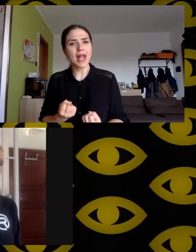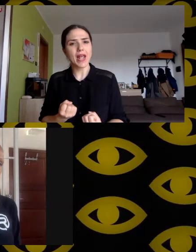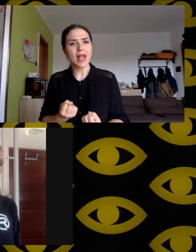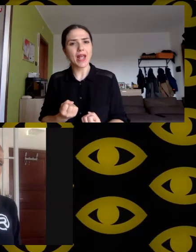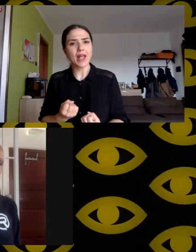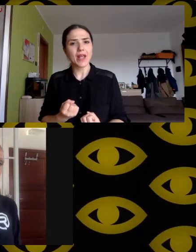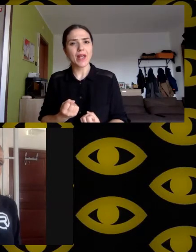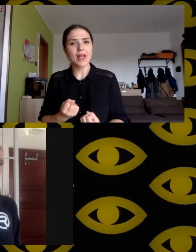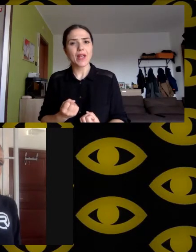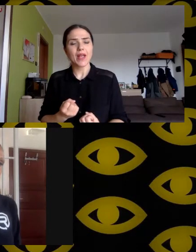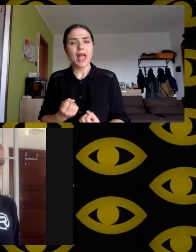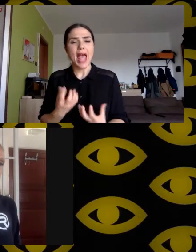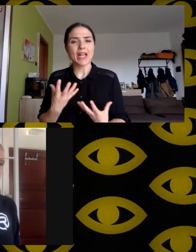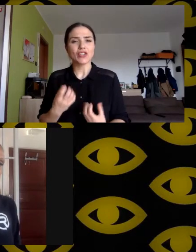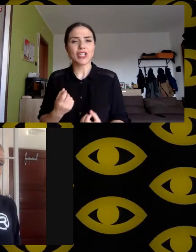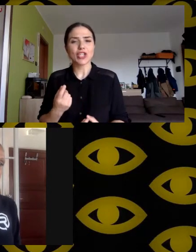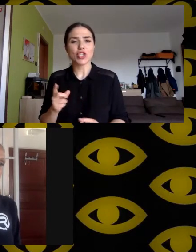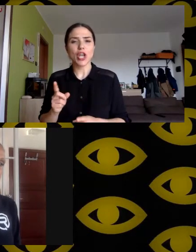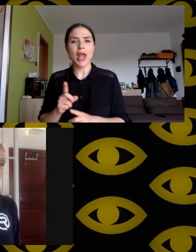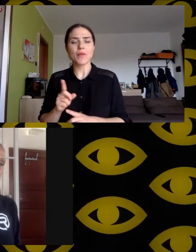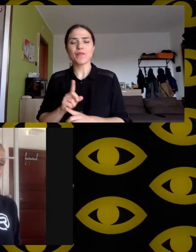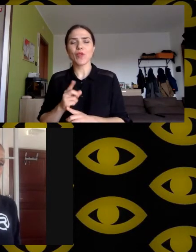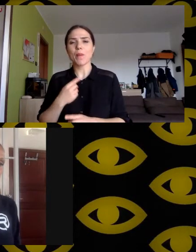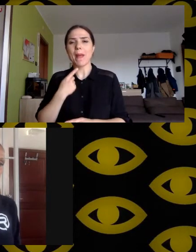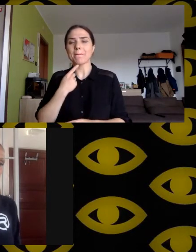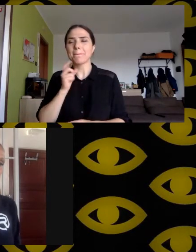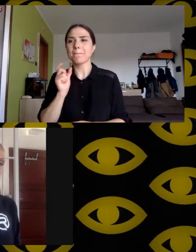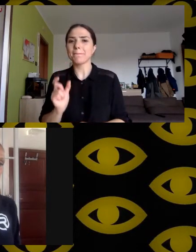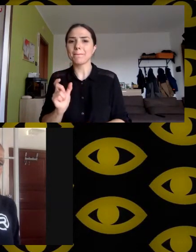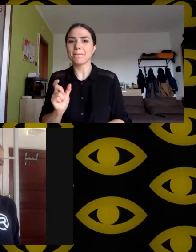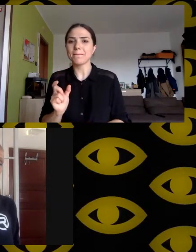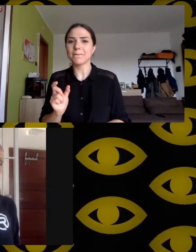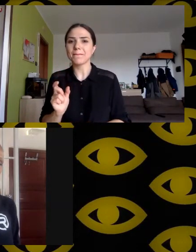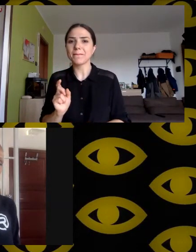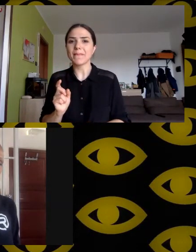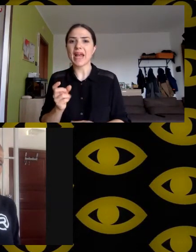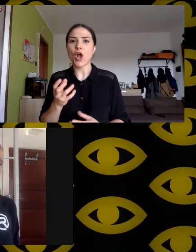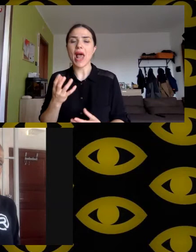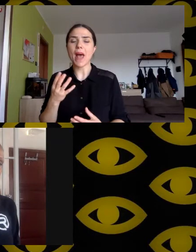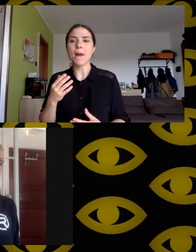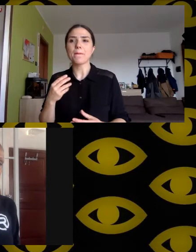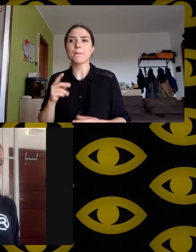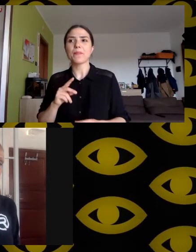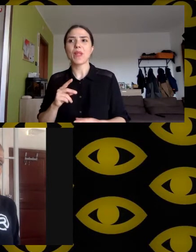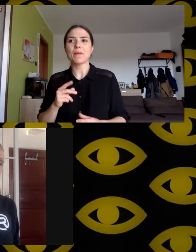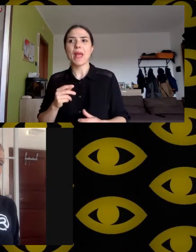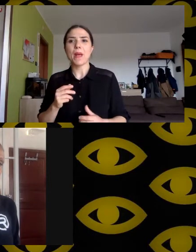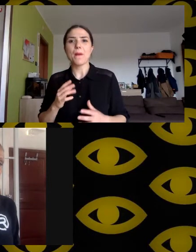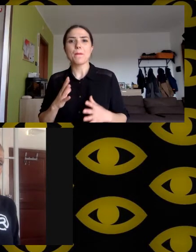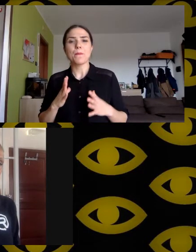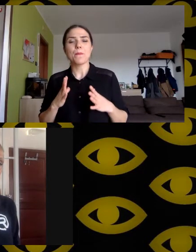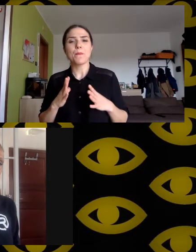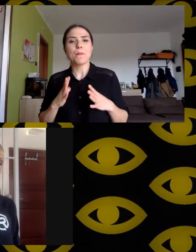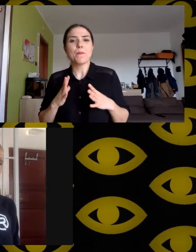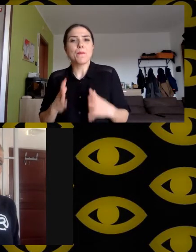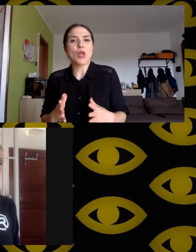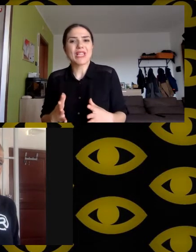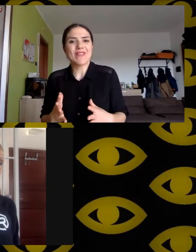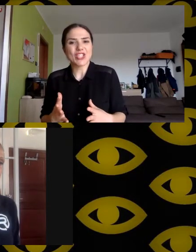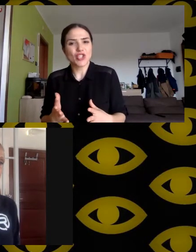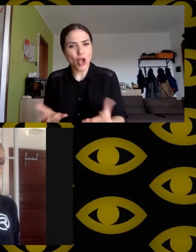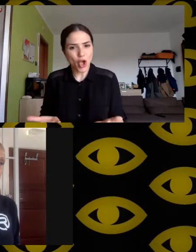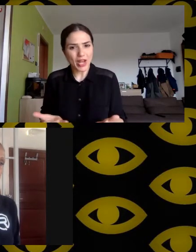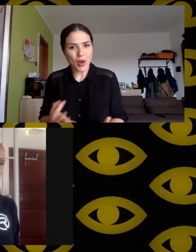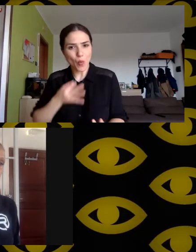motivazionario? Ma guarda, l'accettazione no, nel motivazionario no, perché il motivazionario sono 12 parole che hanno la volontà